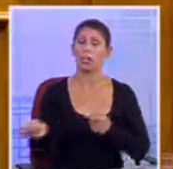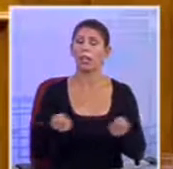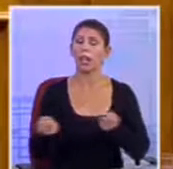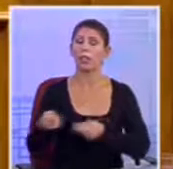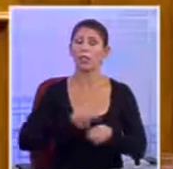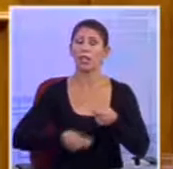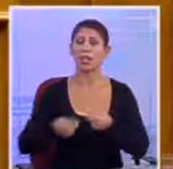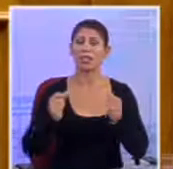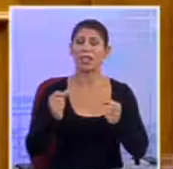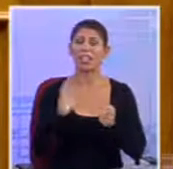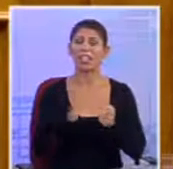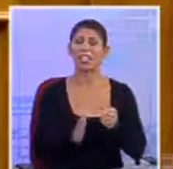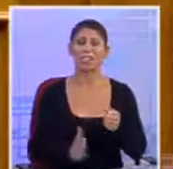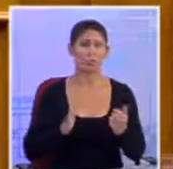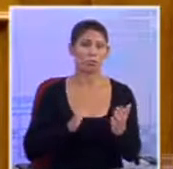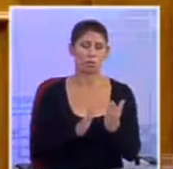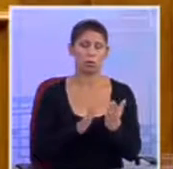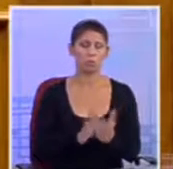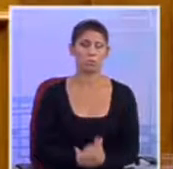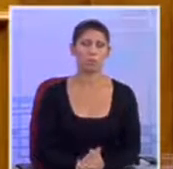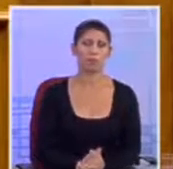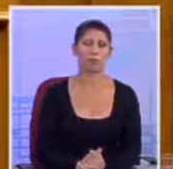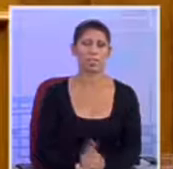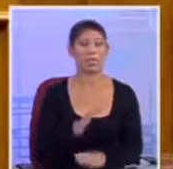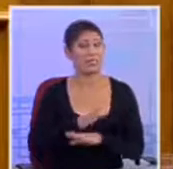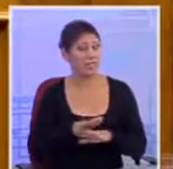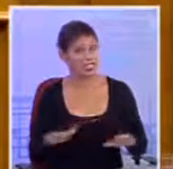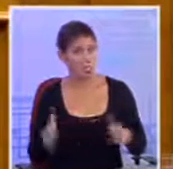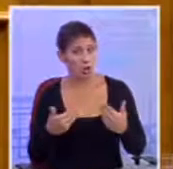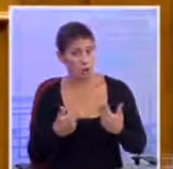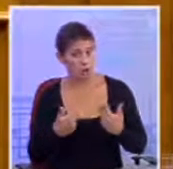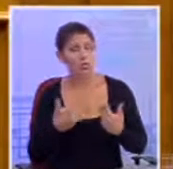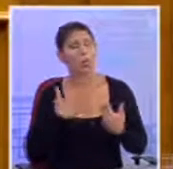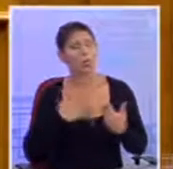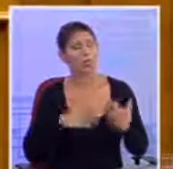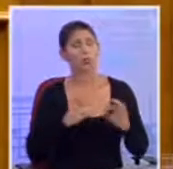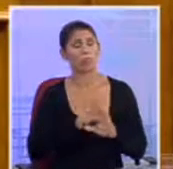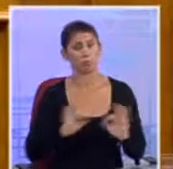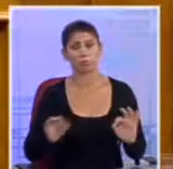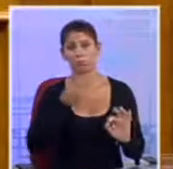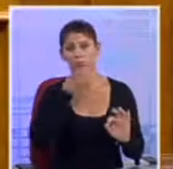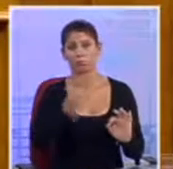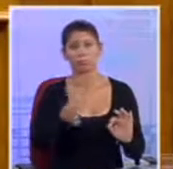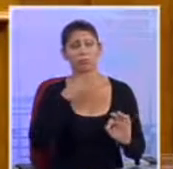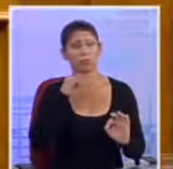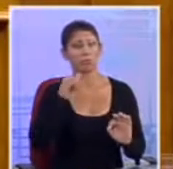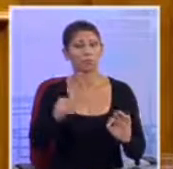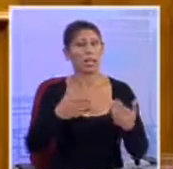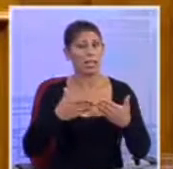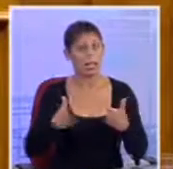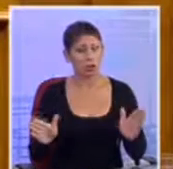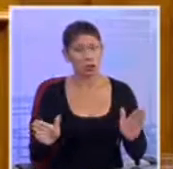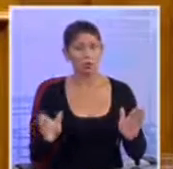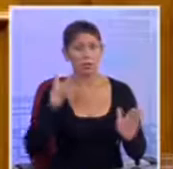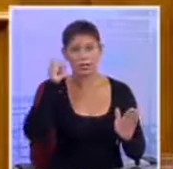τις κρίσεις που αντιμετωπίζουμε. Τελειώνοντας, θα ήθελα να σας διαβεβαιώσω ότι θα είμαι διαρκώς ανοιχτός